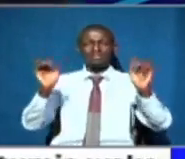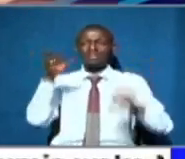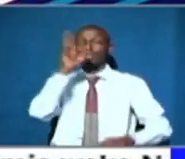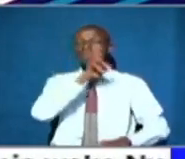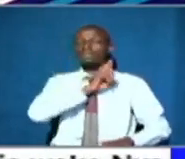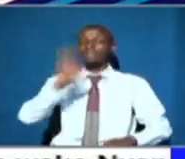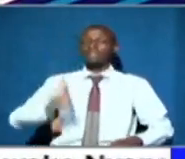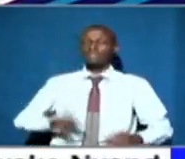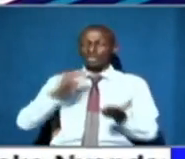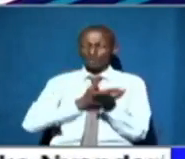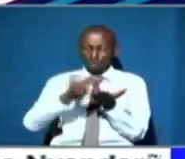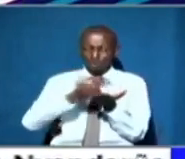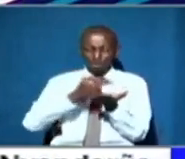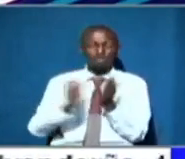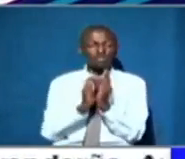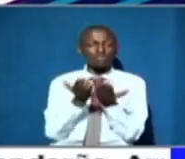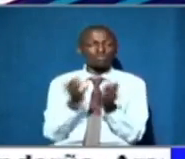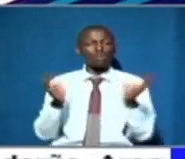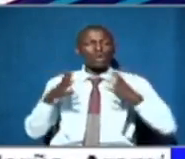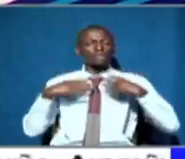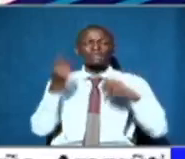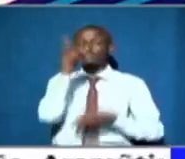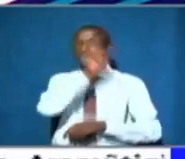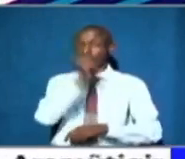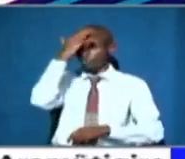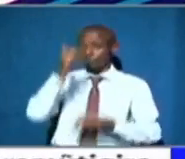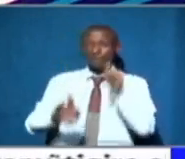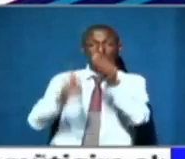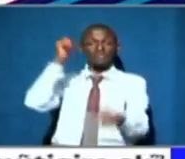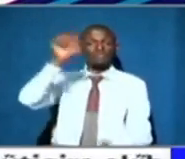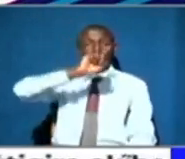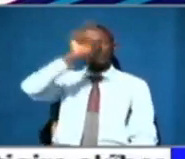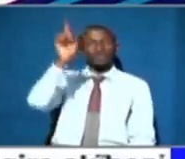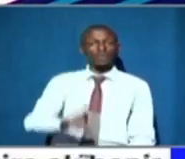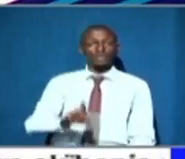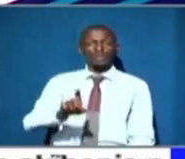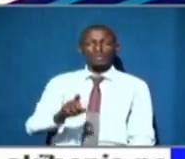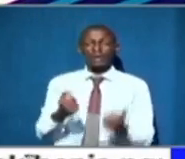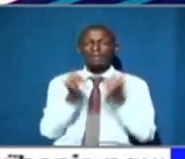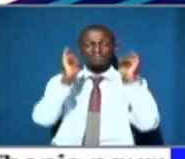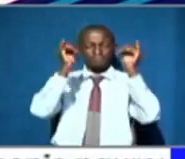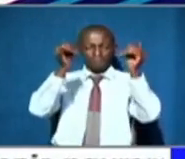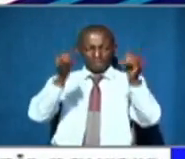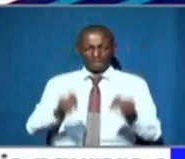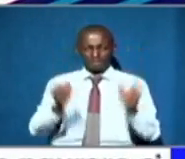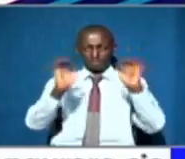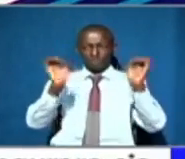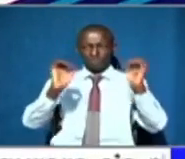religious holy books ni rete kirari tungikirega ni kithibi uguo ti ki undu kigeni turerwo kaige maya